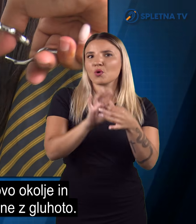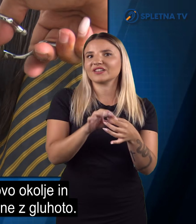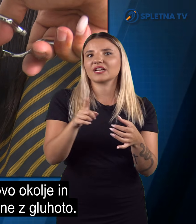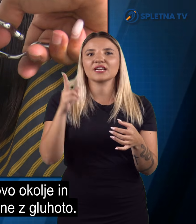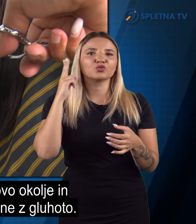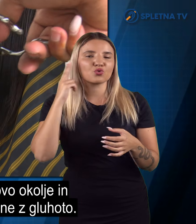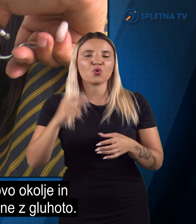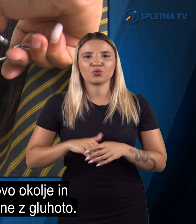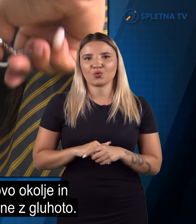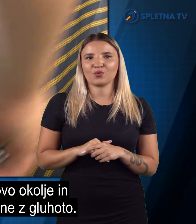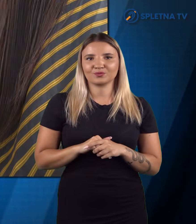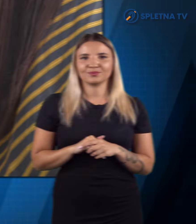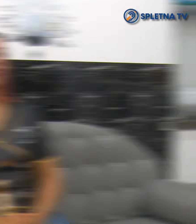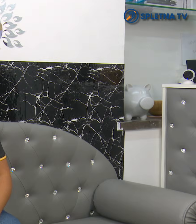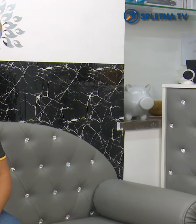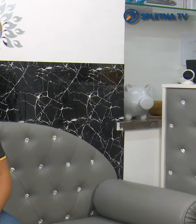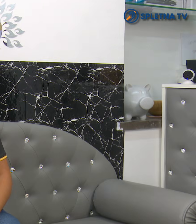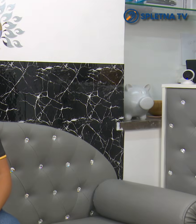gluhoto.